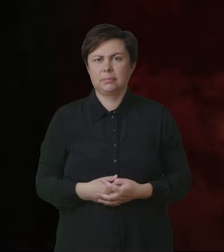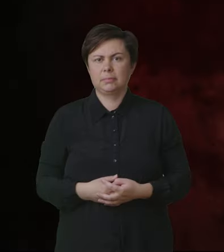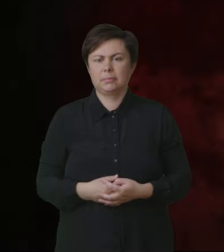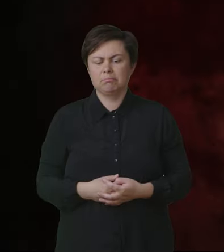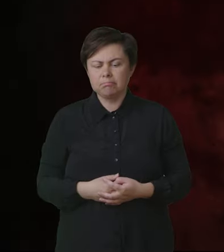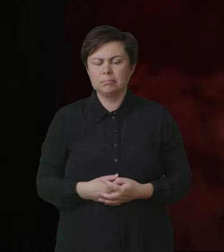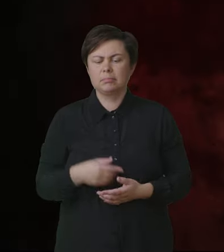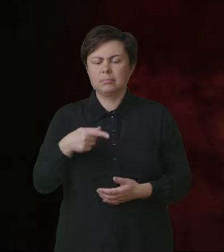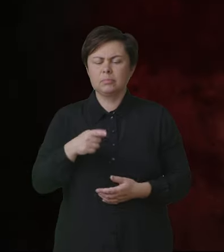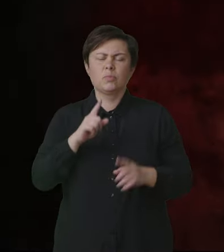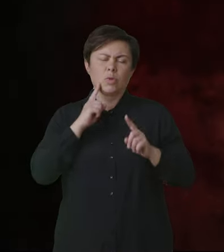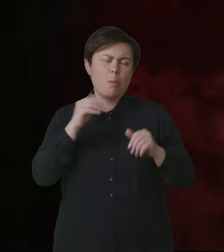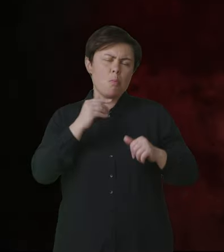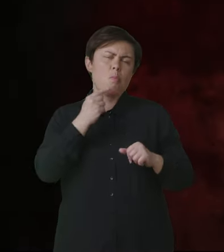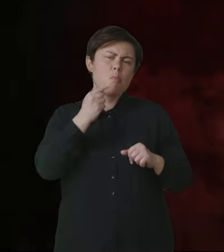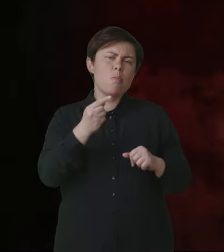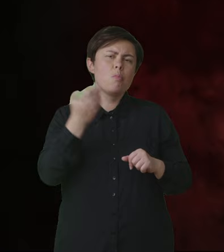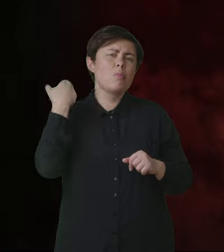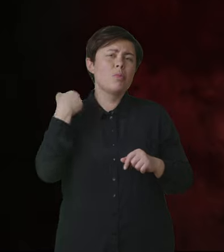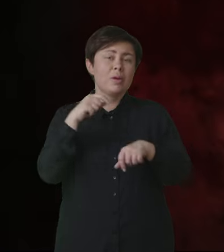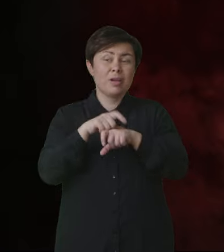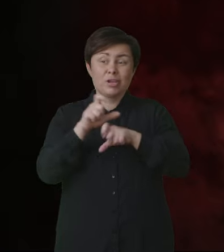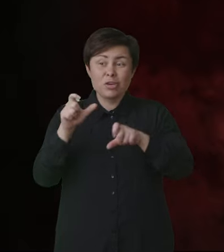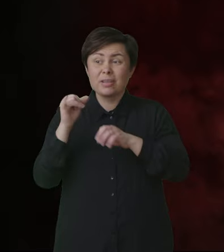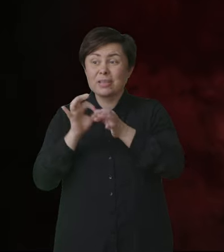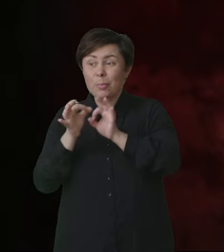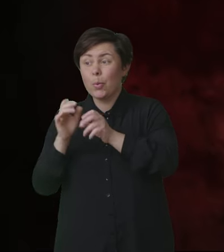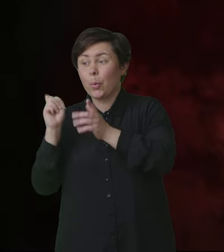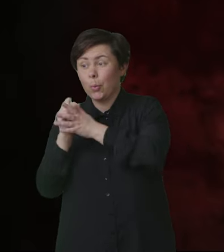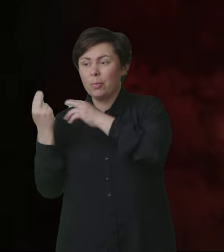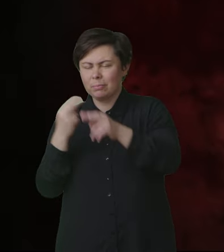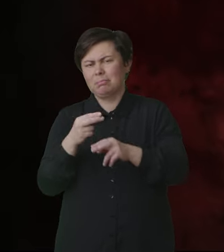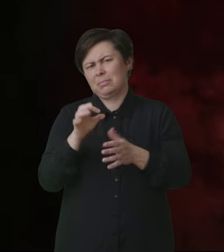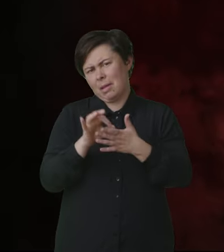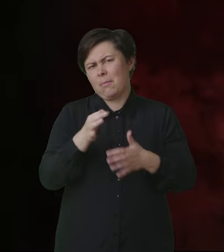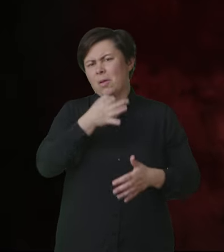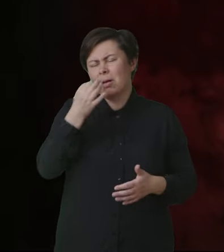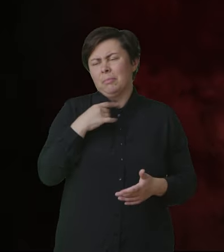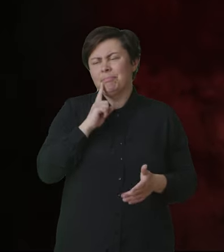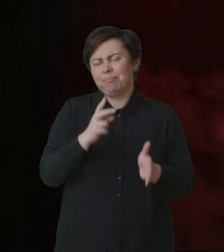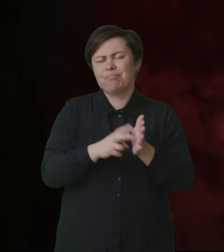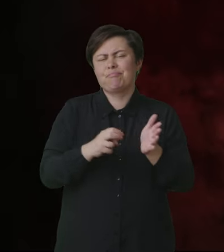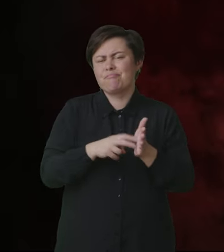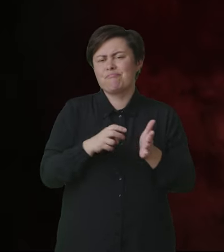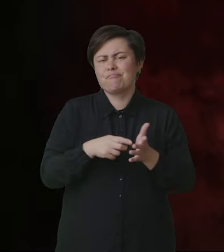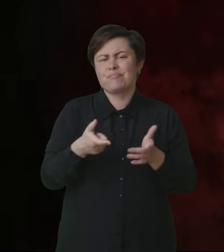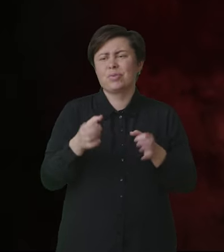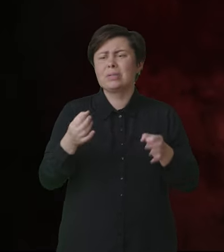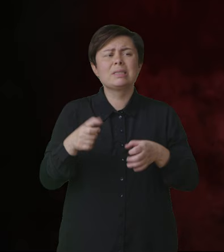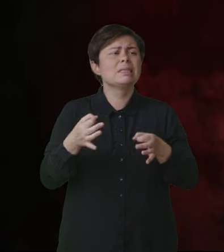No, naprawdę można powiedzieć, jakby te czasy wróciły, to byłoby chyba lepiej. No, bo brak tego jest. Nie ma nic